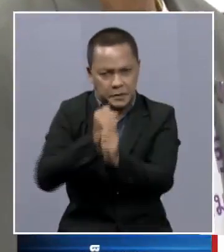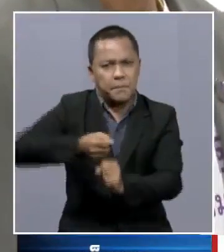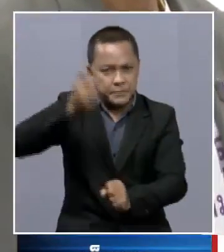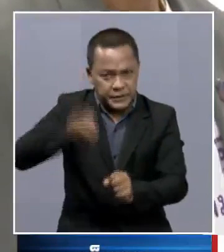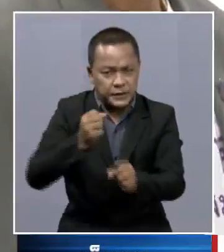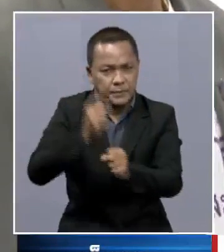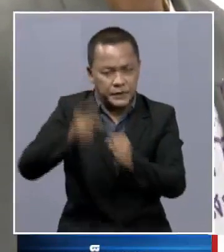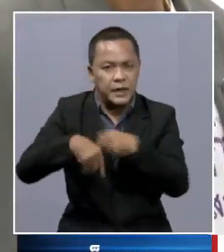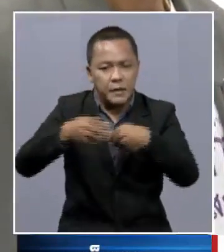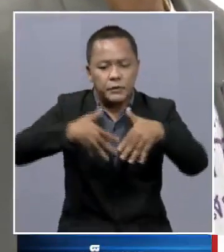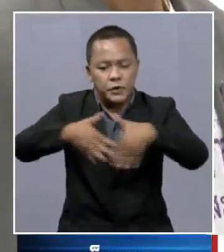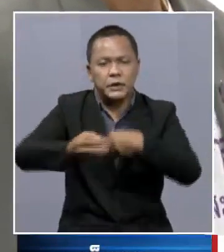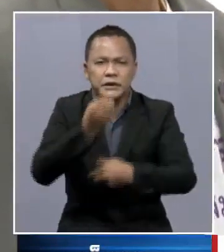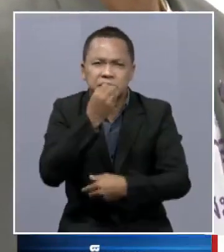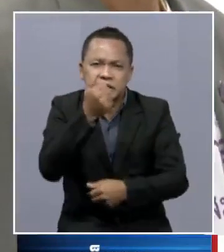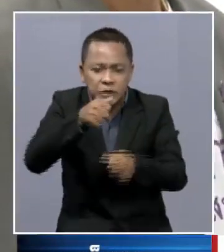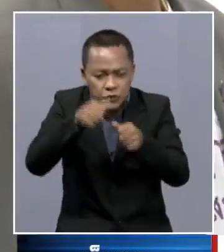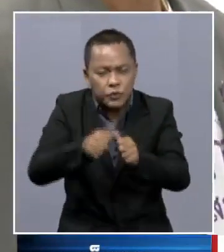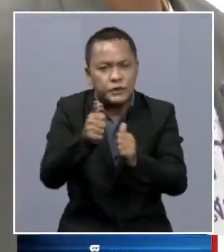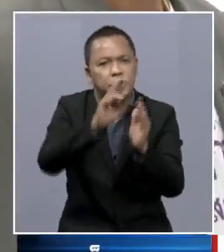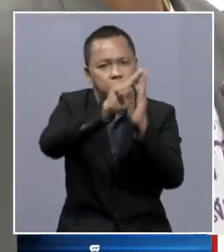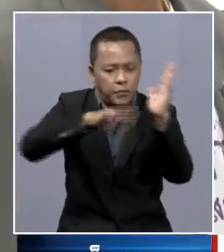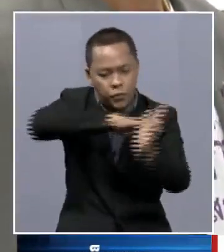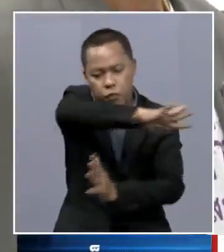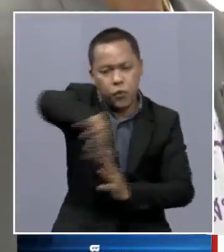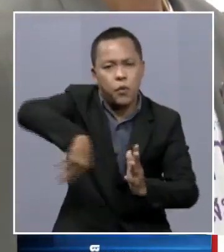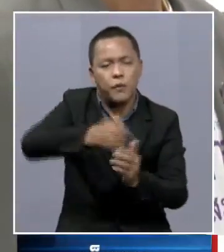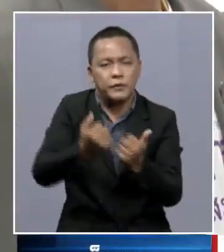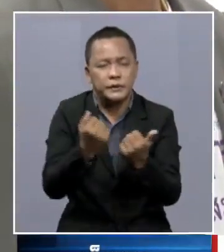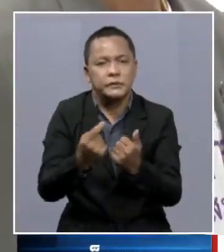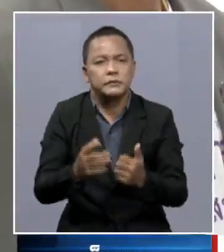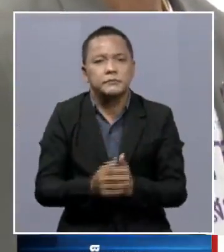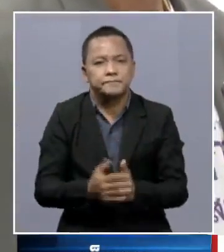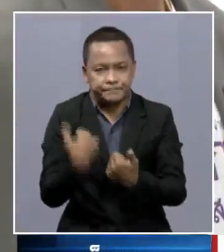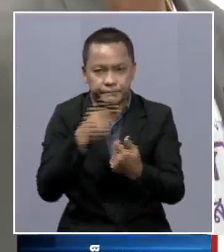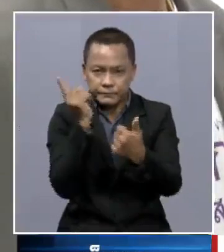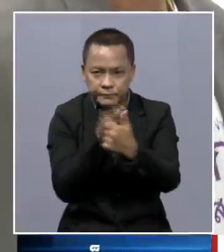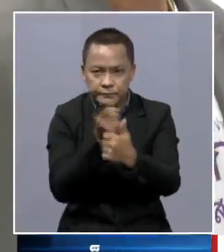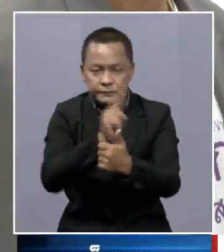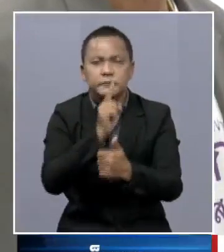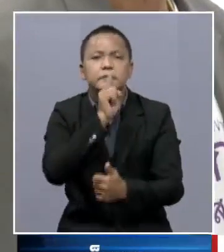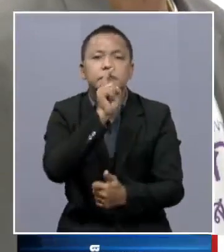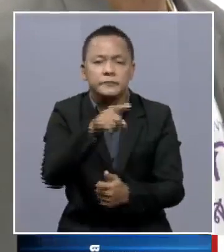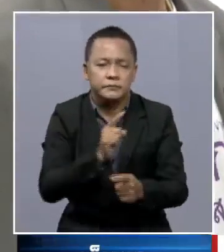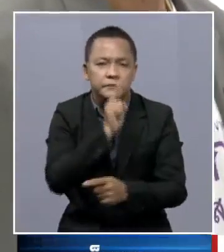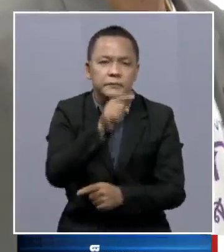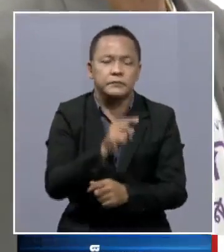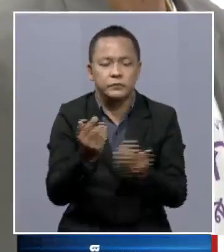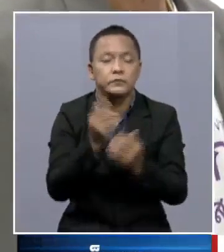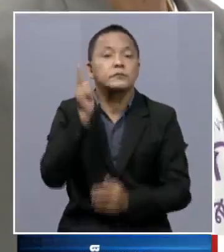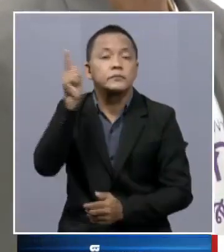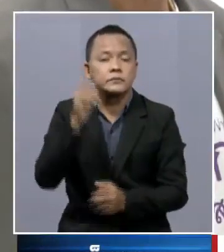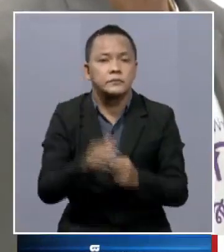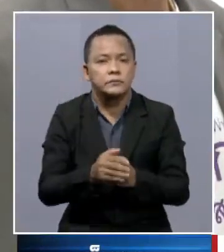ัยโบายที่ม่งหวงให้ประชาชนกน contained in society isทถูกถามเหอนกันกรณี